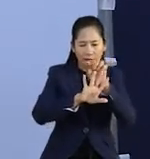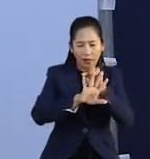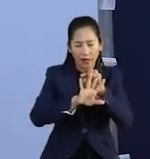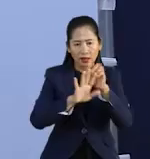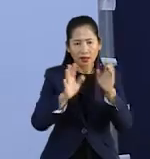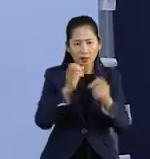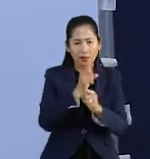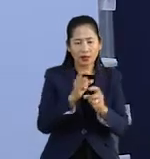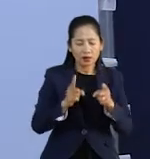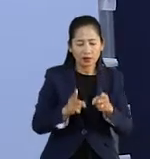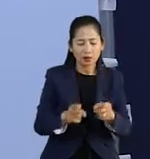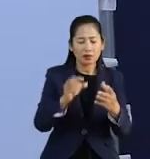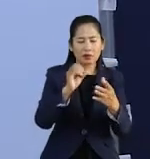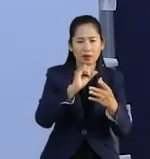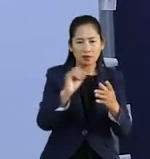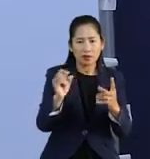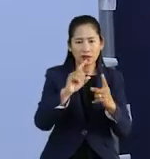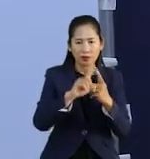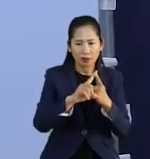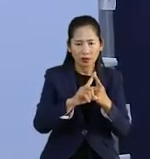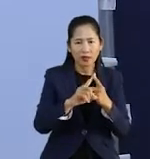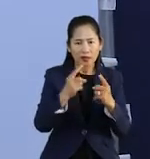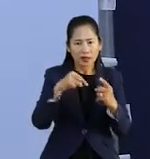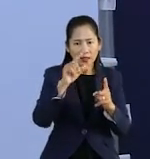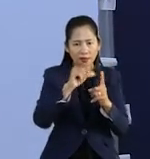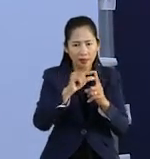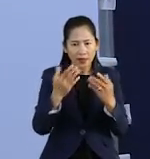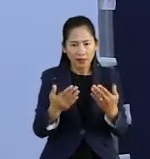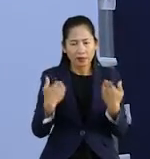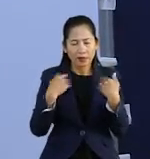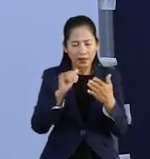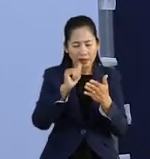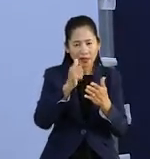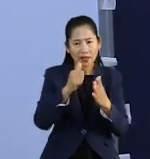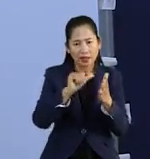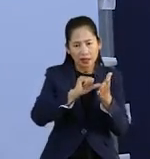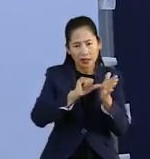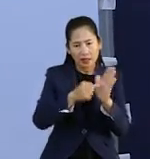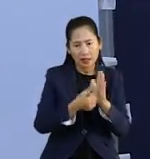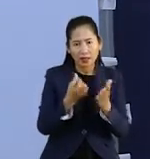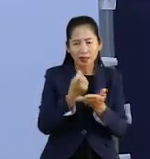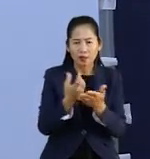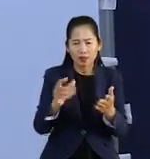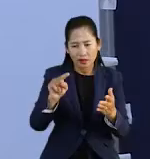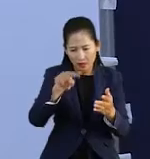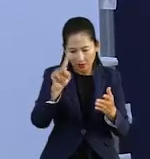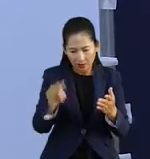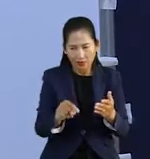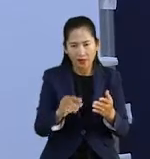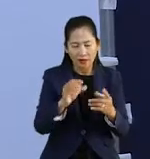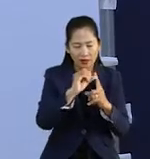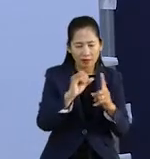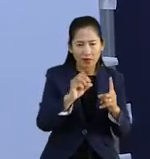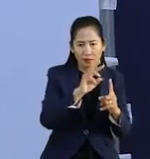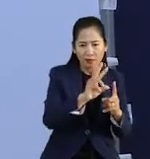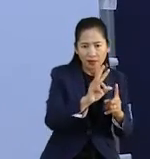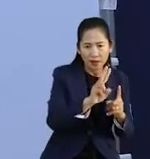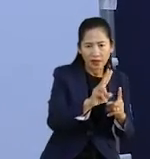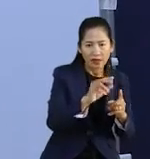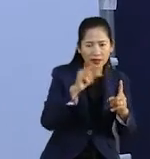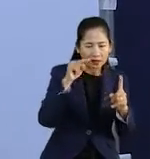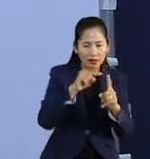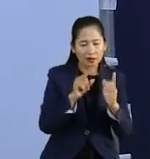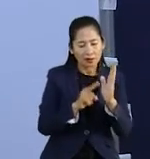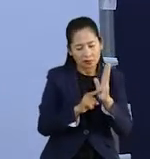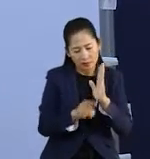อบจังละบาทตีมวยตาเปี่ยนี้มีนี้โดยมัดเด็กบาทละบาทตีปีตึ้งเ